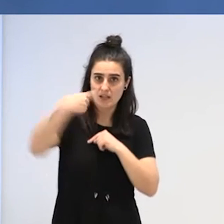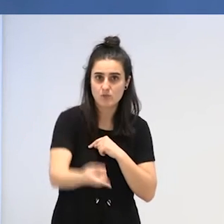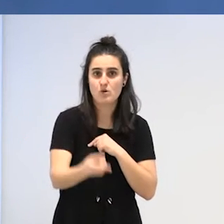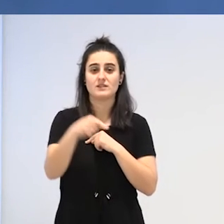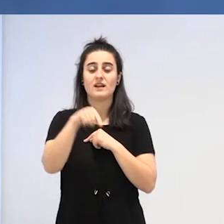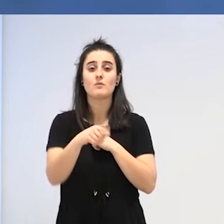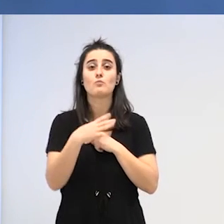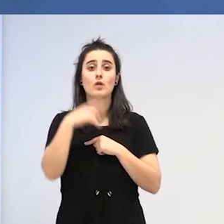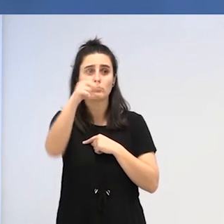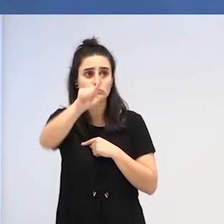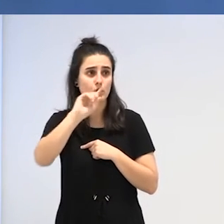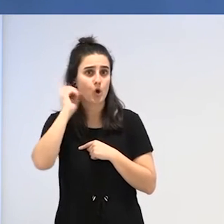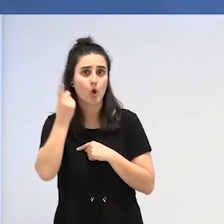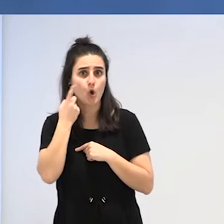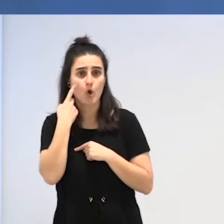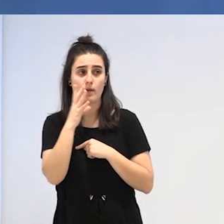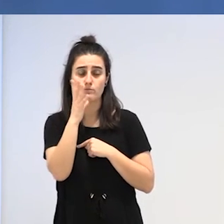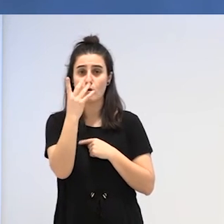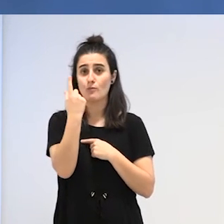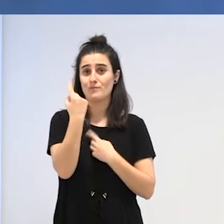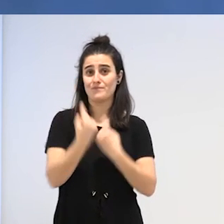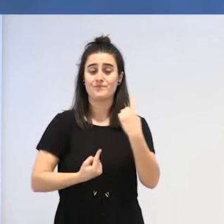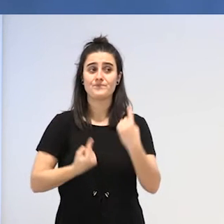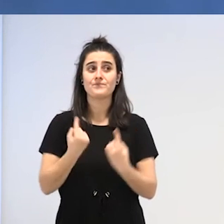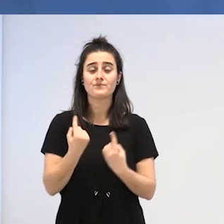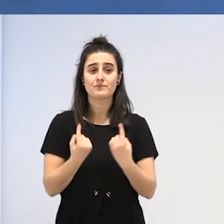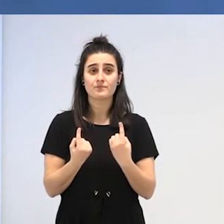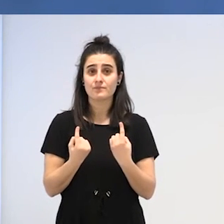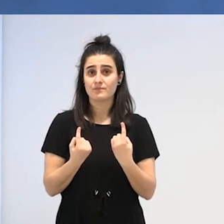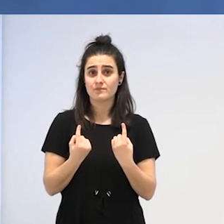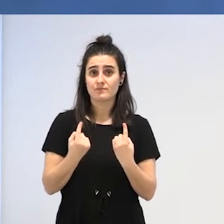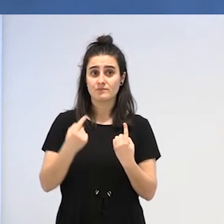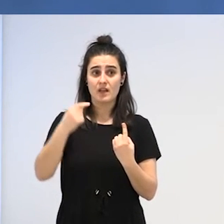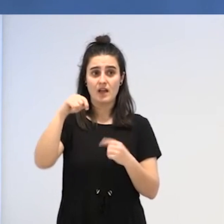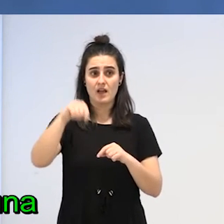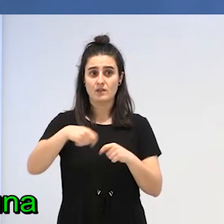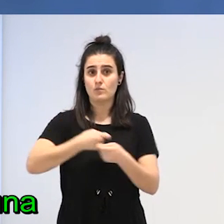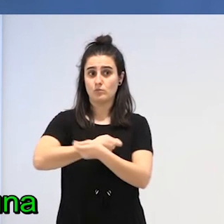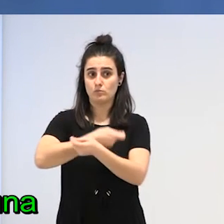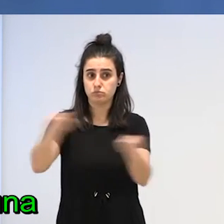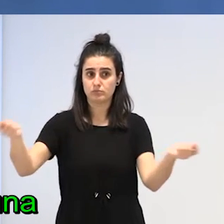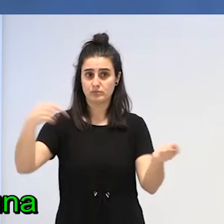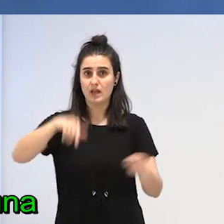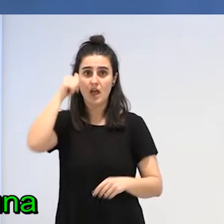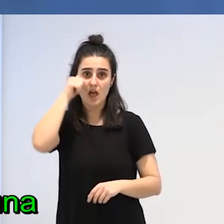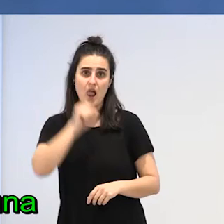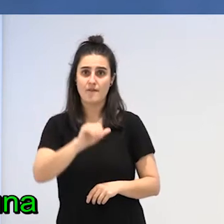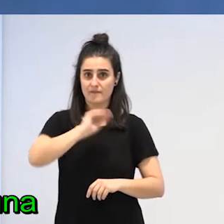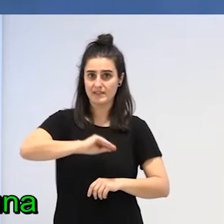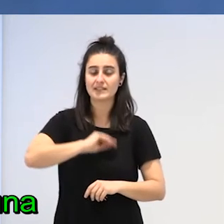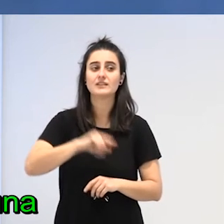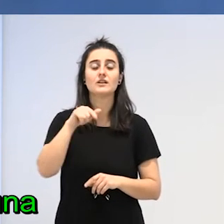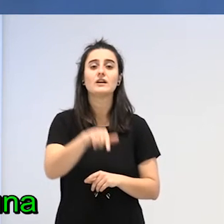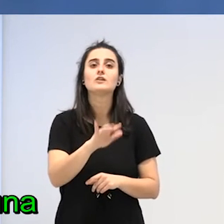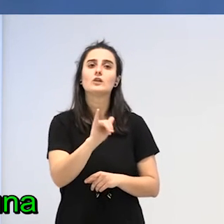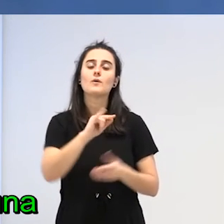Zeharaban banatzen, bueno, banatu egin dira hemengo asko, haien hitzetan proiektua